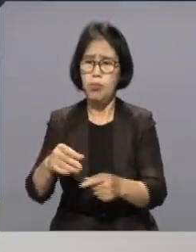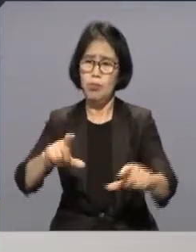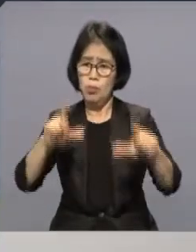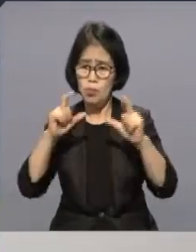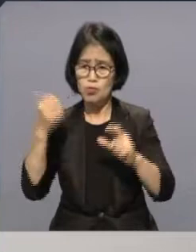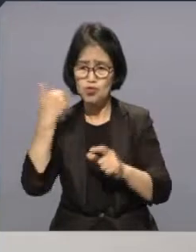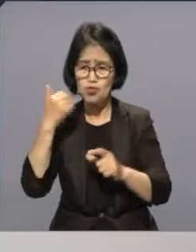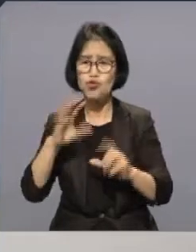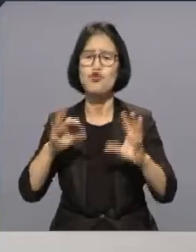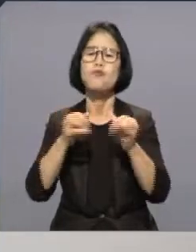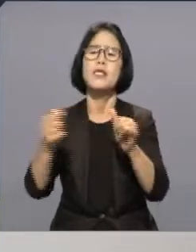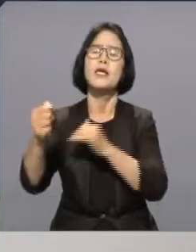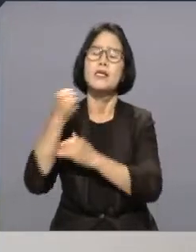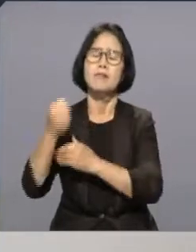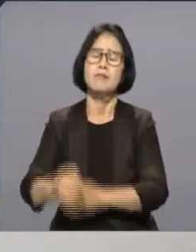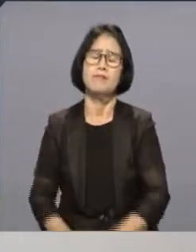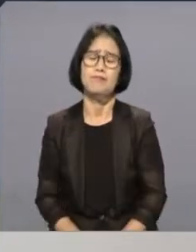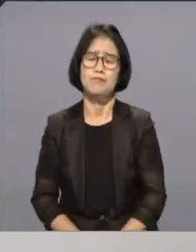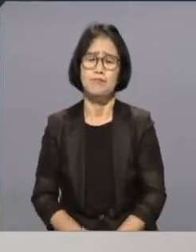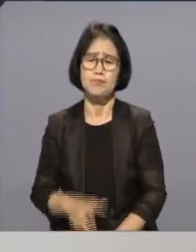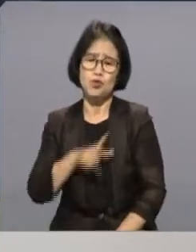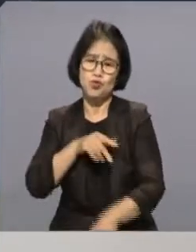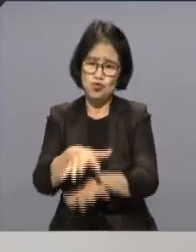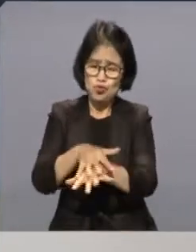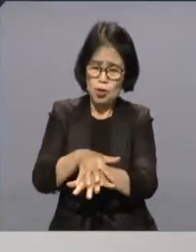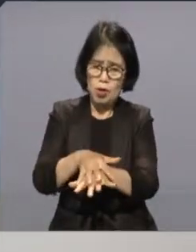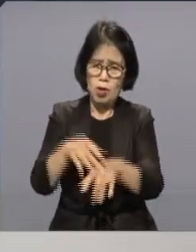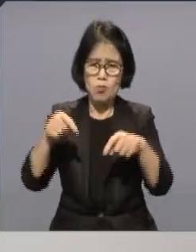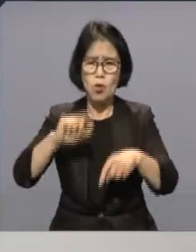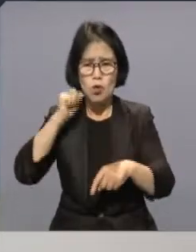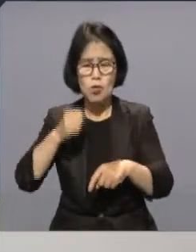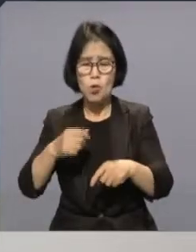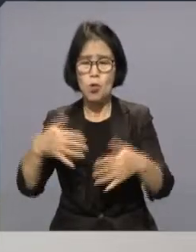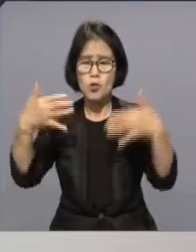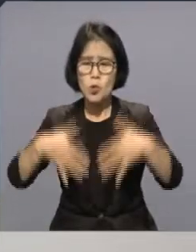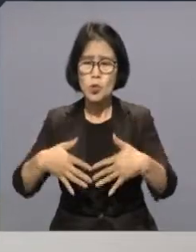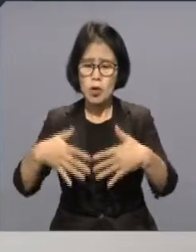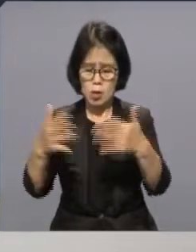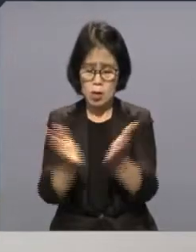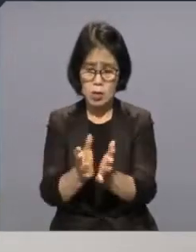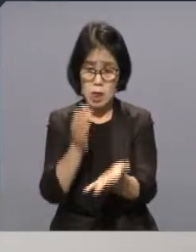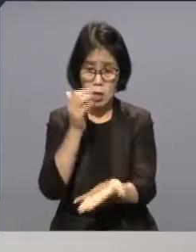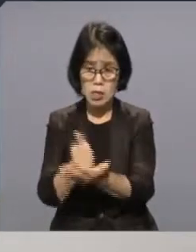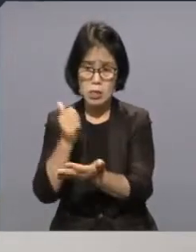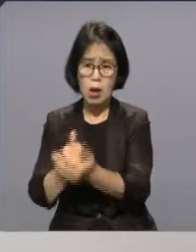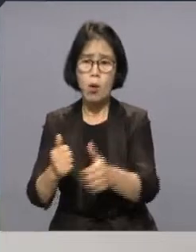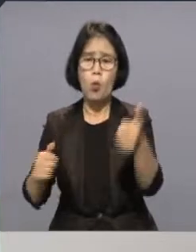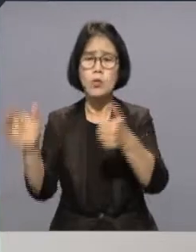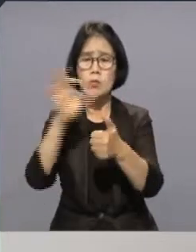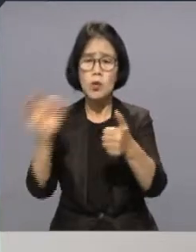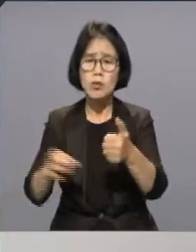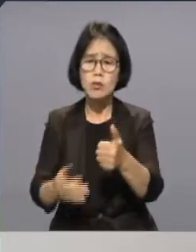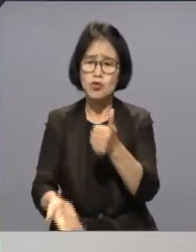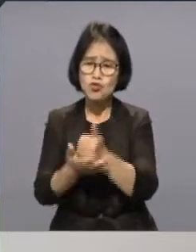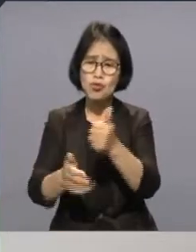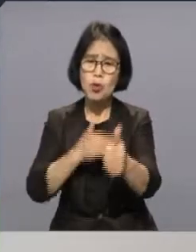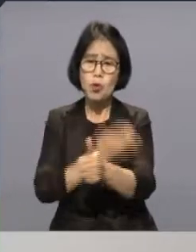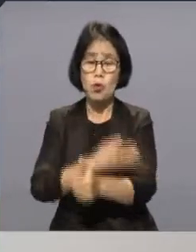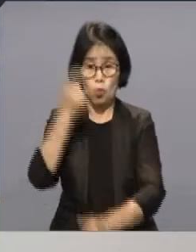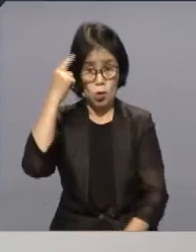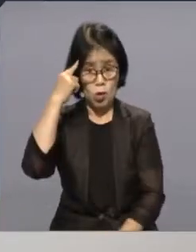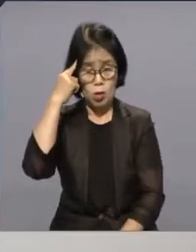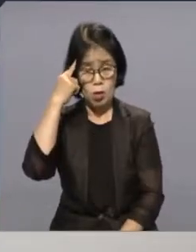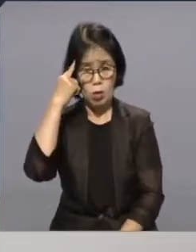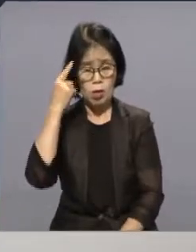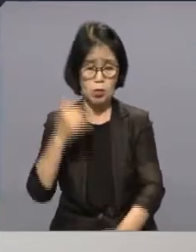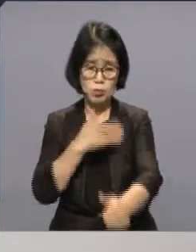국민의힘이었습니다. 원구성 협상도 어려운데 조건으로 산하 기관장 50%의 인사 추천권 등은 왜? 기관장